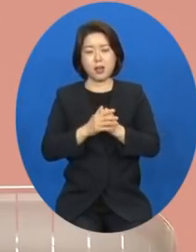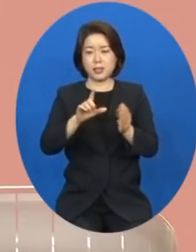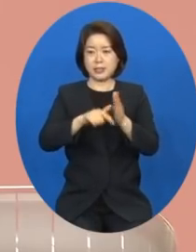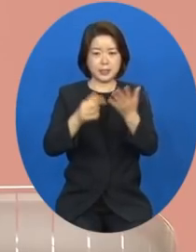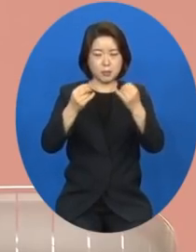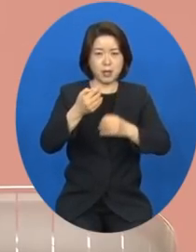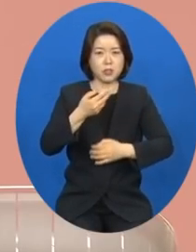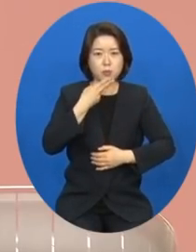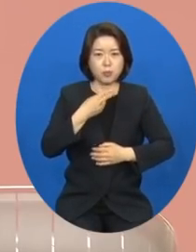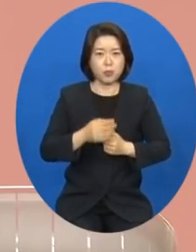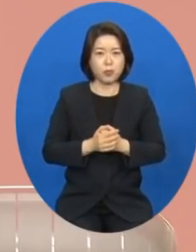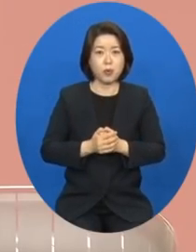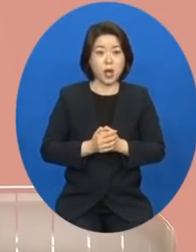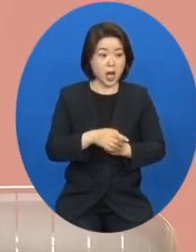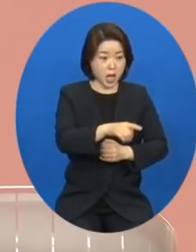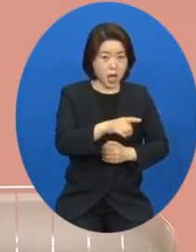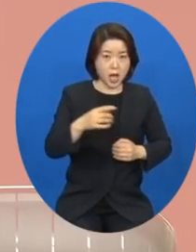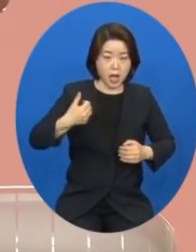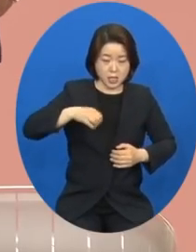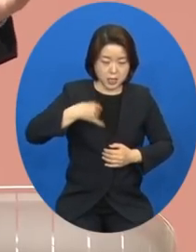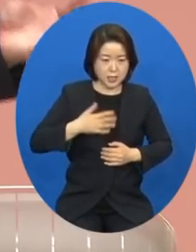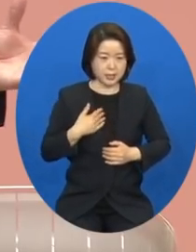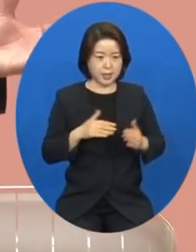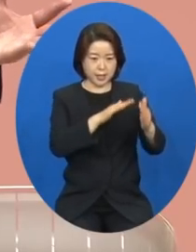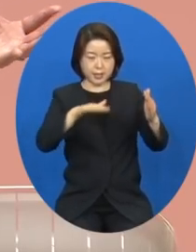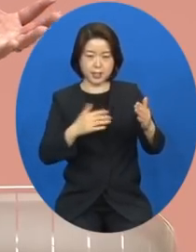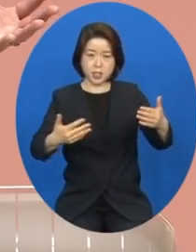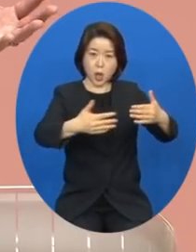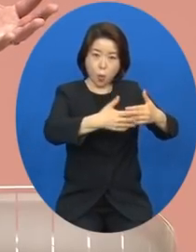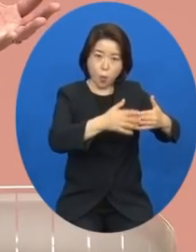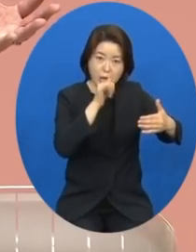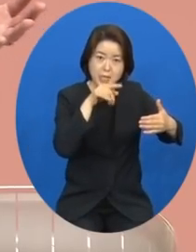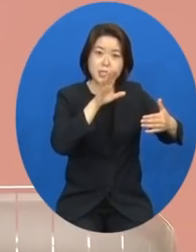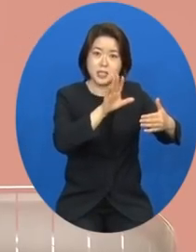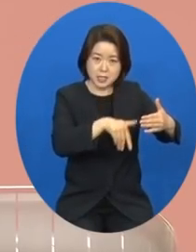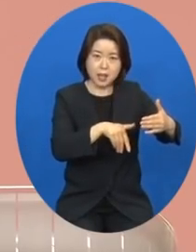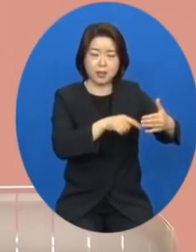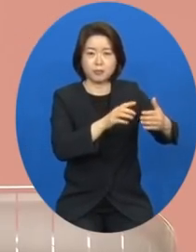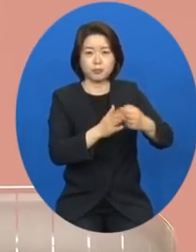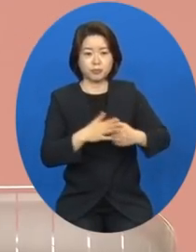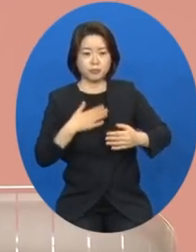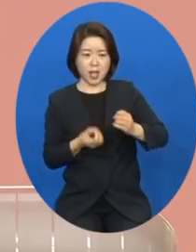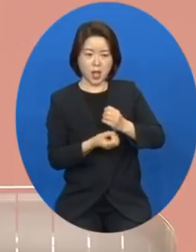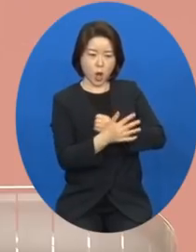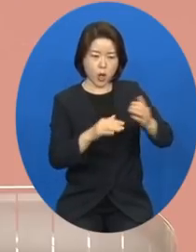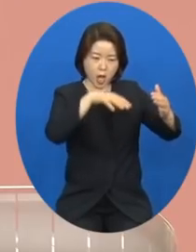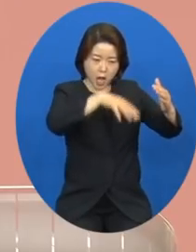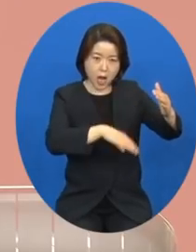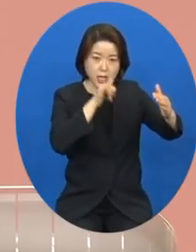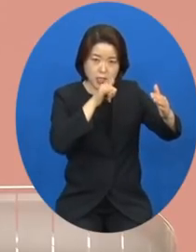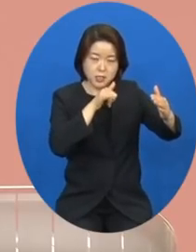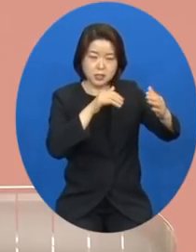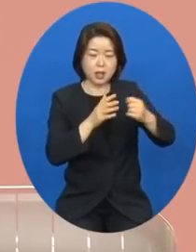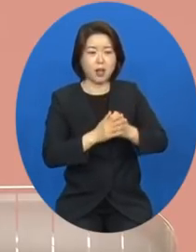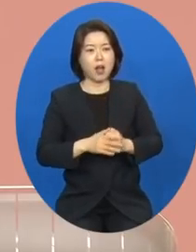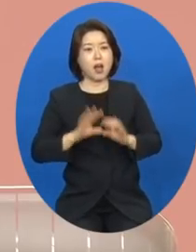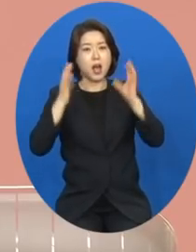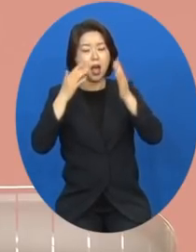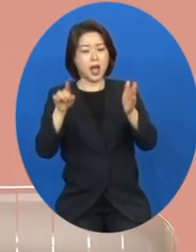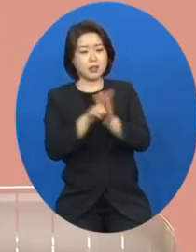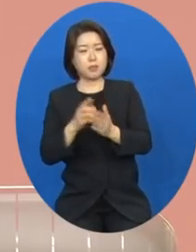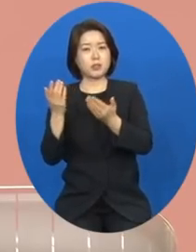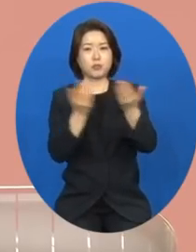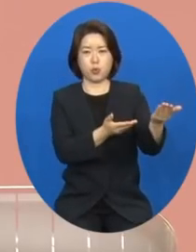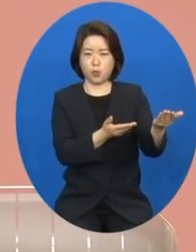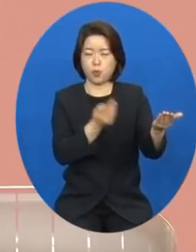않다 아이들이 아주 우리 가정에 있을 때 둥 주에 있을 때 내 영향력이 있을 때 아이들에게 믿음을 개선시켜 줘야겠다